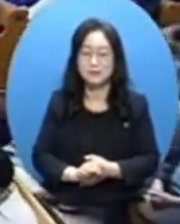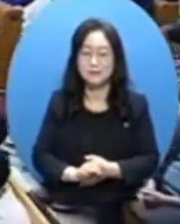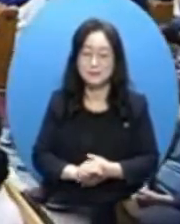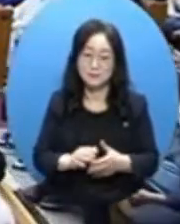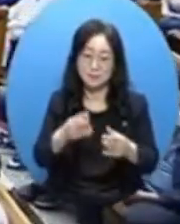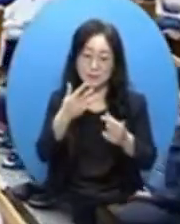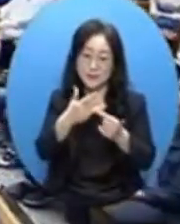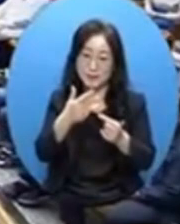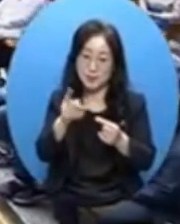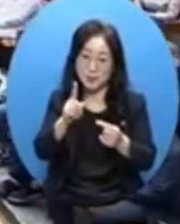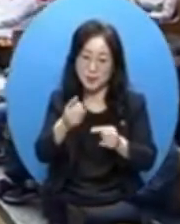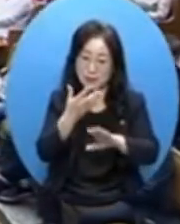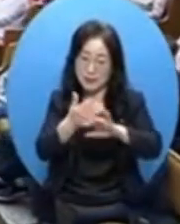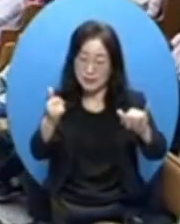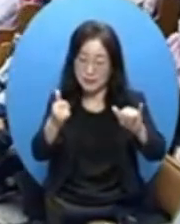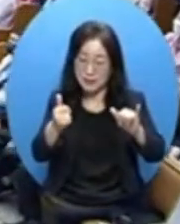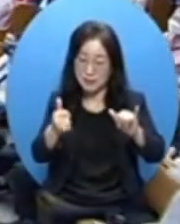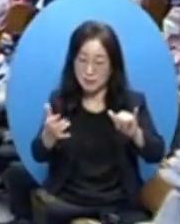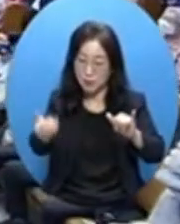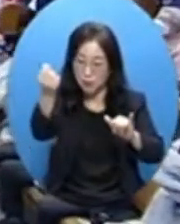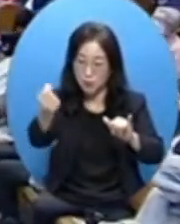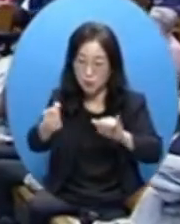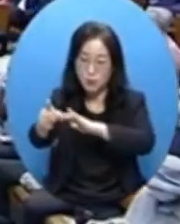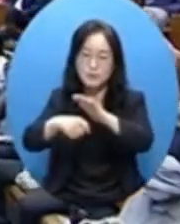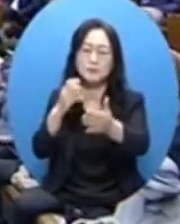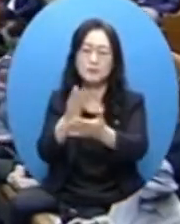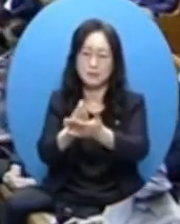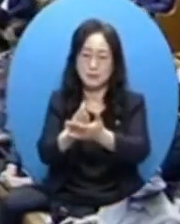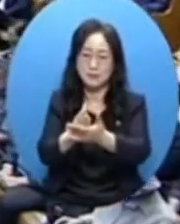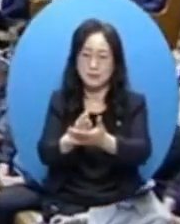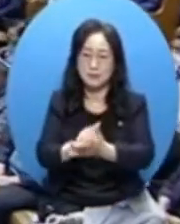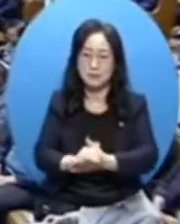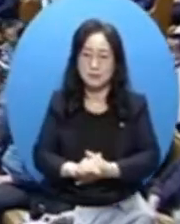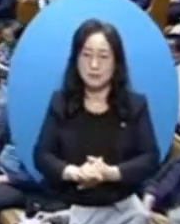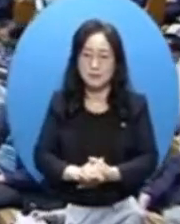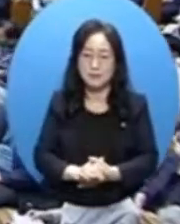여덟째 계명은 남의 것을 도둑질하면 안 된다는 것입니다.